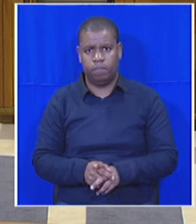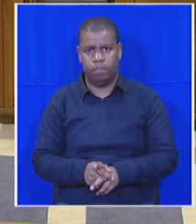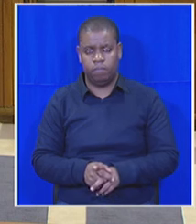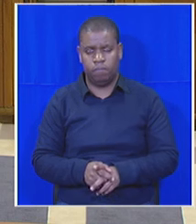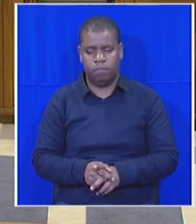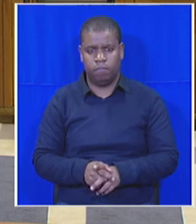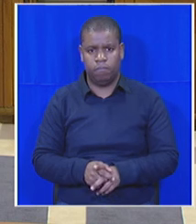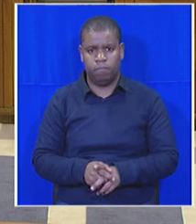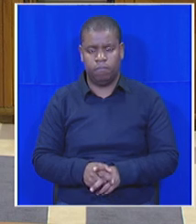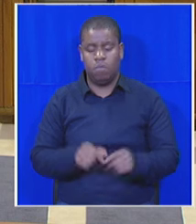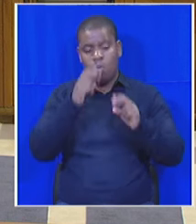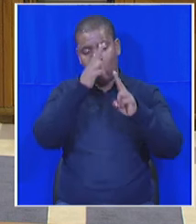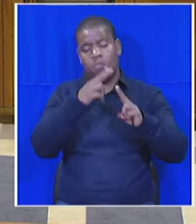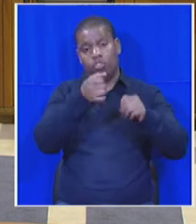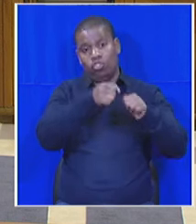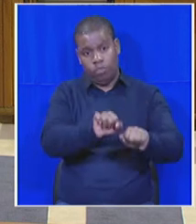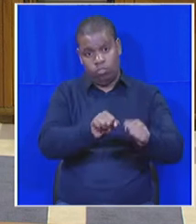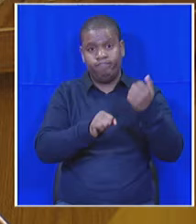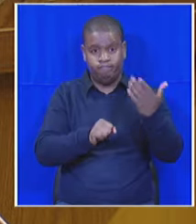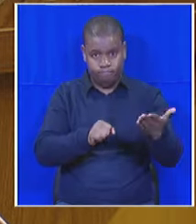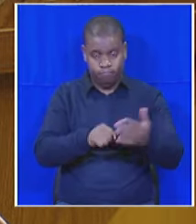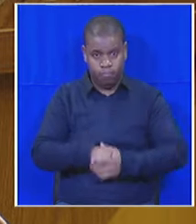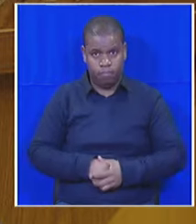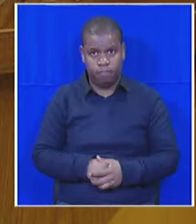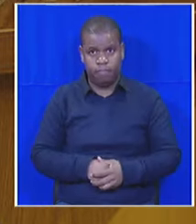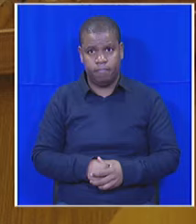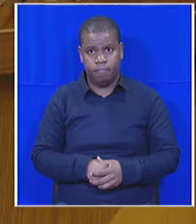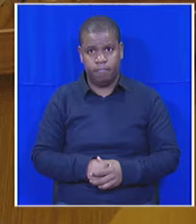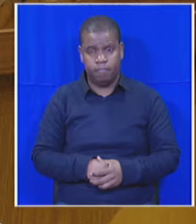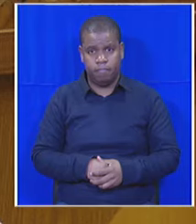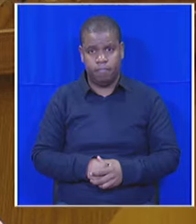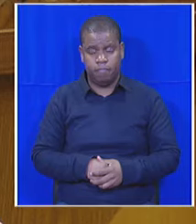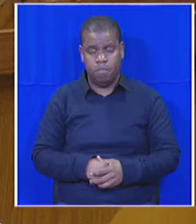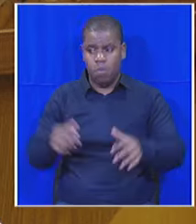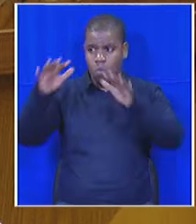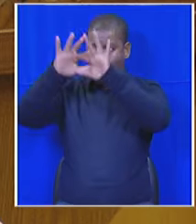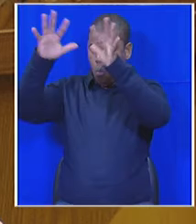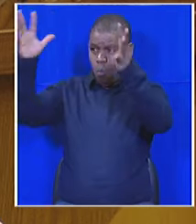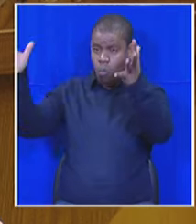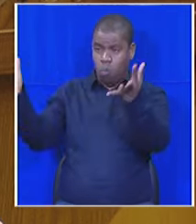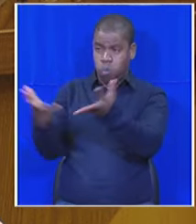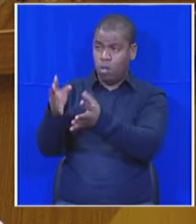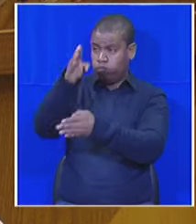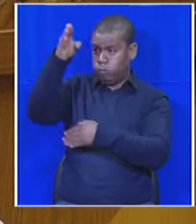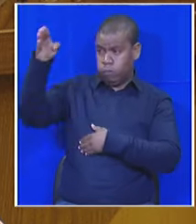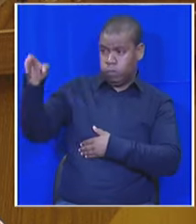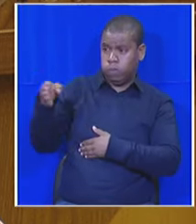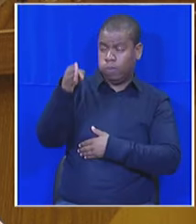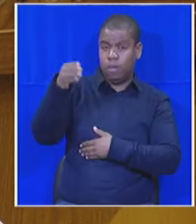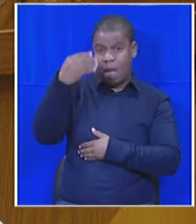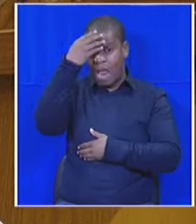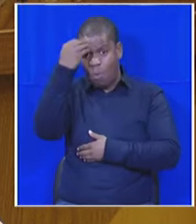Agbare voorsitter, reg oor die wêreld is dit slim en vooruitskouende nasies